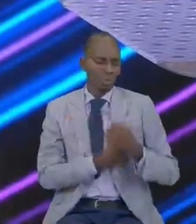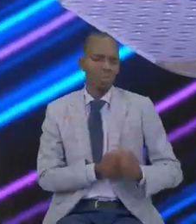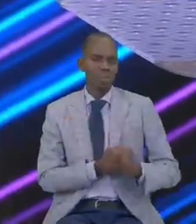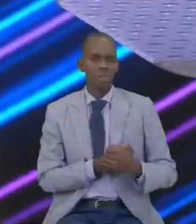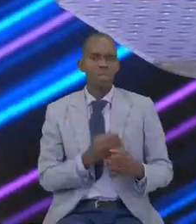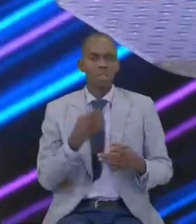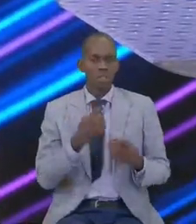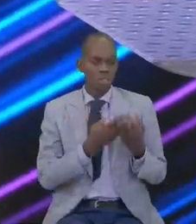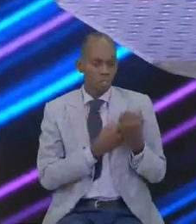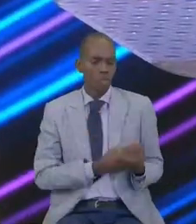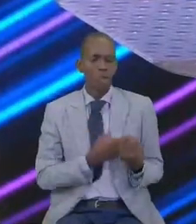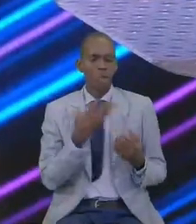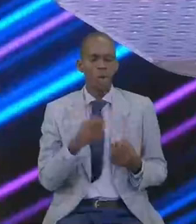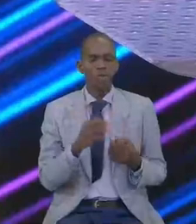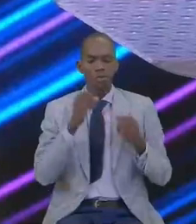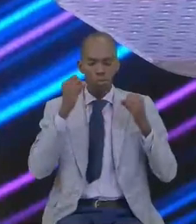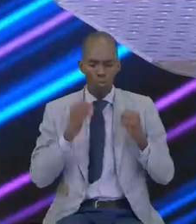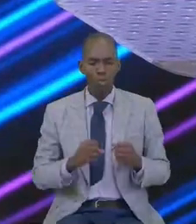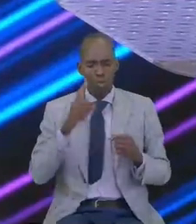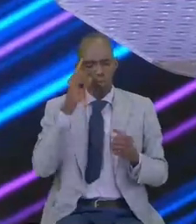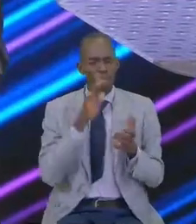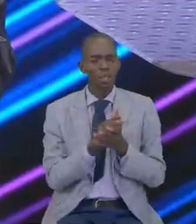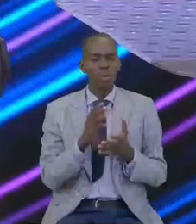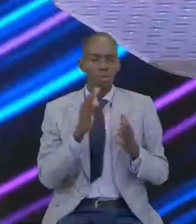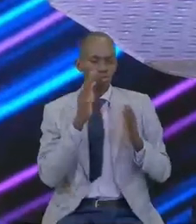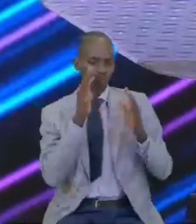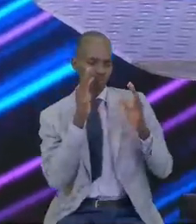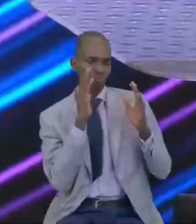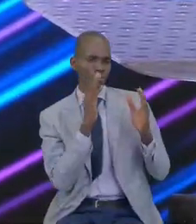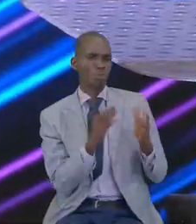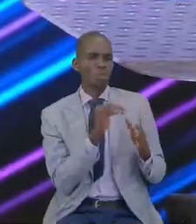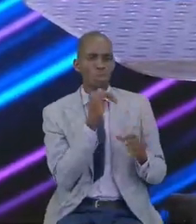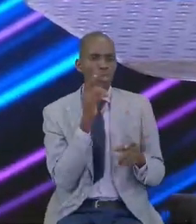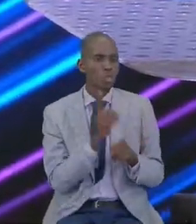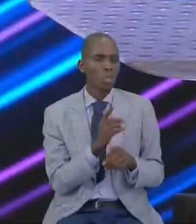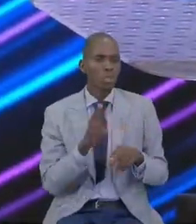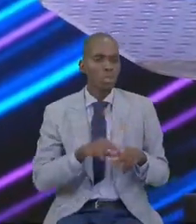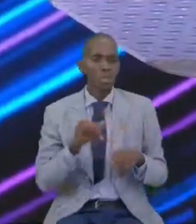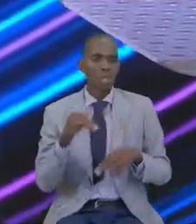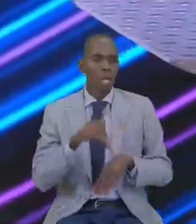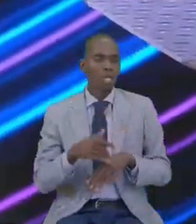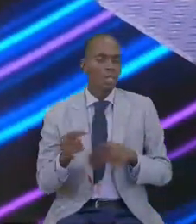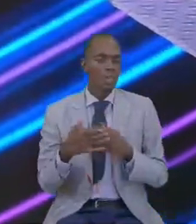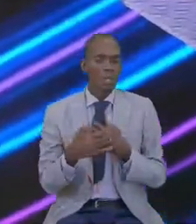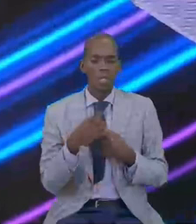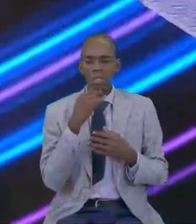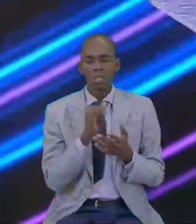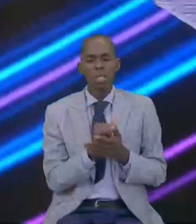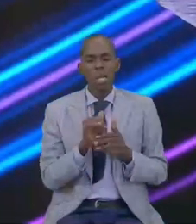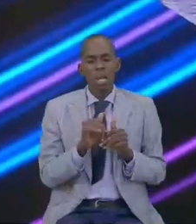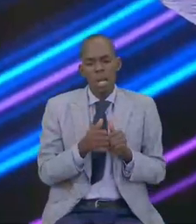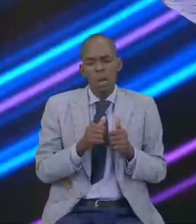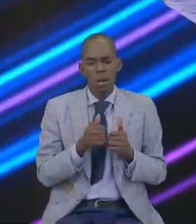la conviction. Il est allé directement vers lui. Il n'était pas assis derrière là-bas disant, « Oh, comment je vais gérer ce